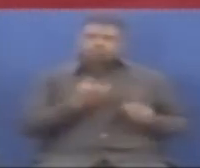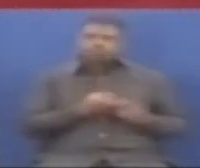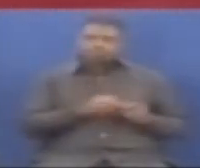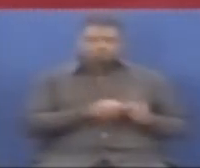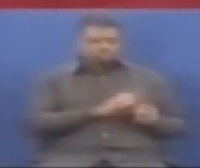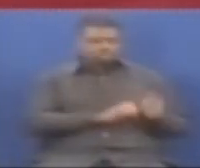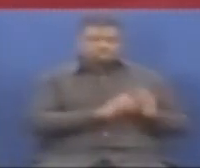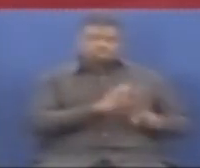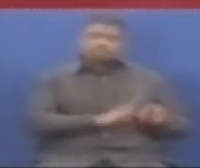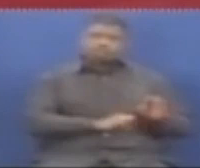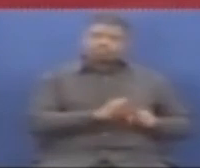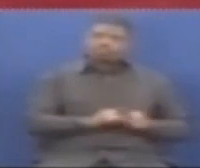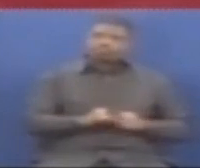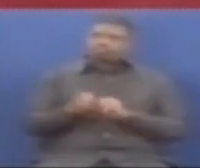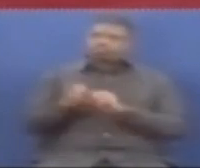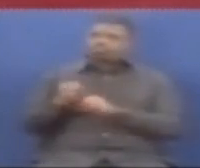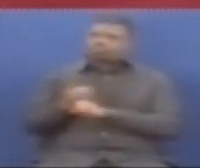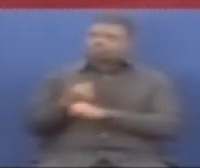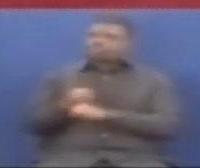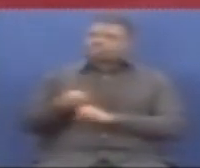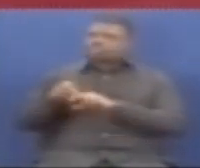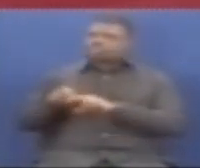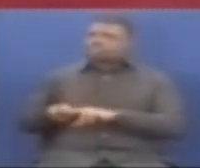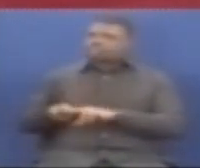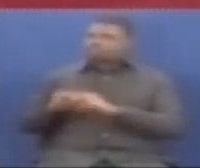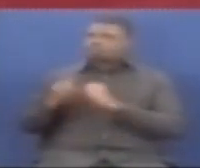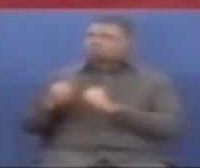Mheshimiwa Cecilia Pareso, swali la nyongeza.